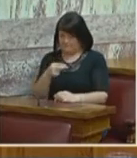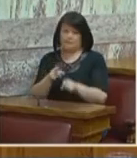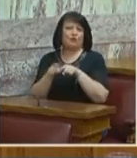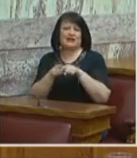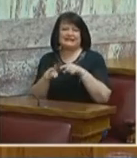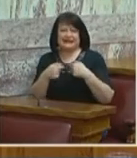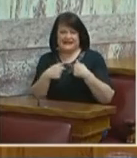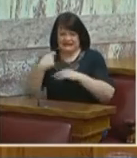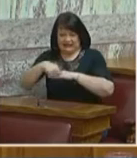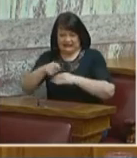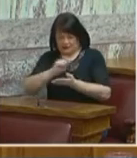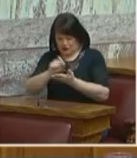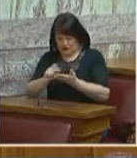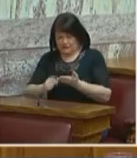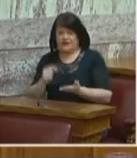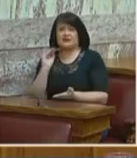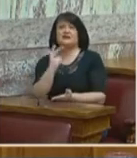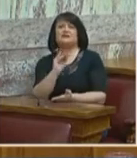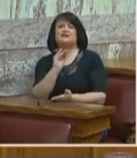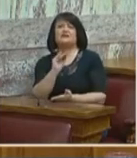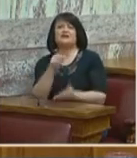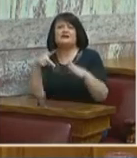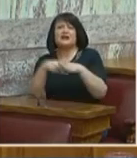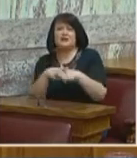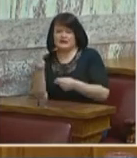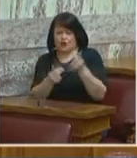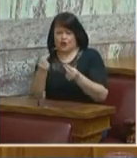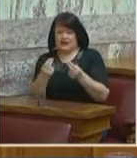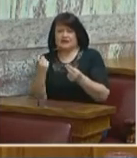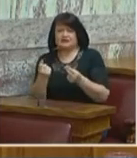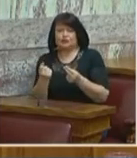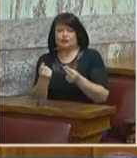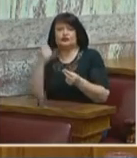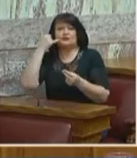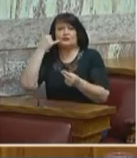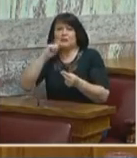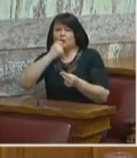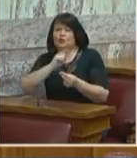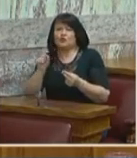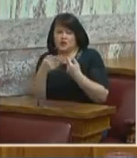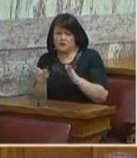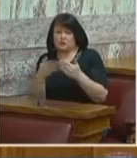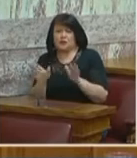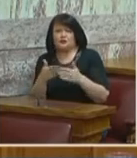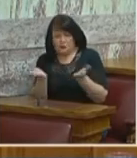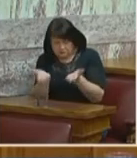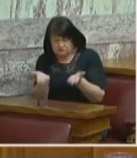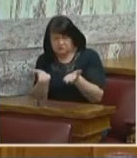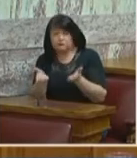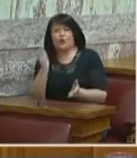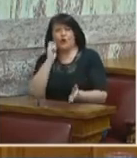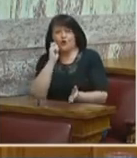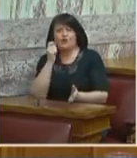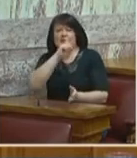δικογραφία, ζήτησα το άνοιγμα του λογαριασμού μου, την άρση τηλεφωνικού μου απορρίτου και έρευνα του ονόματός μου και της ζωής